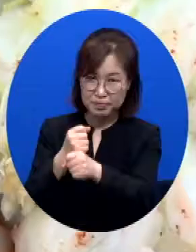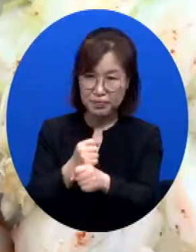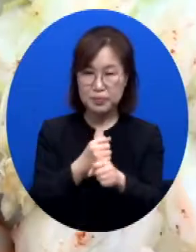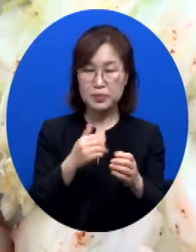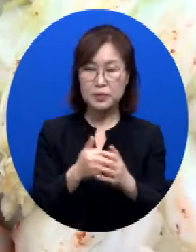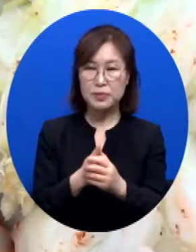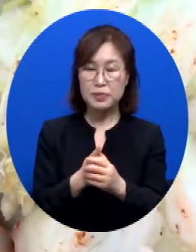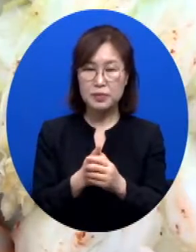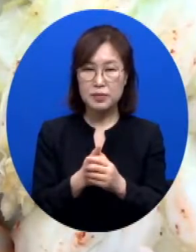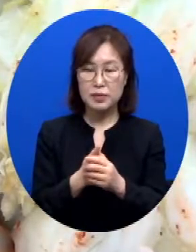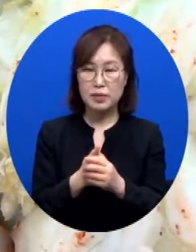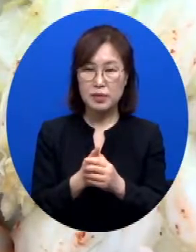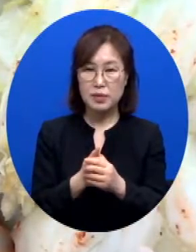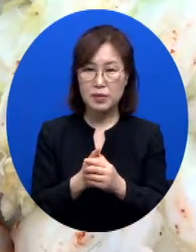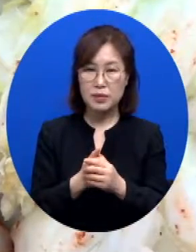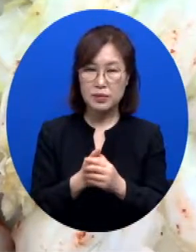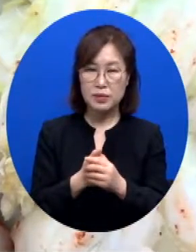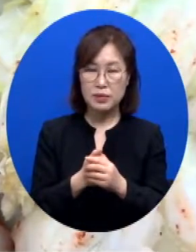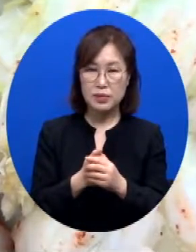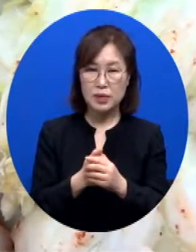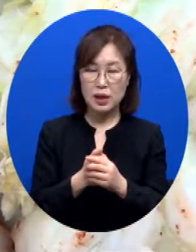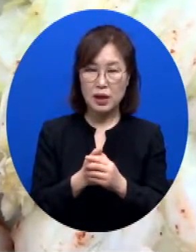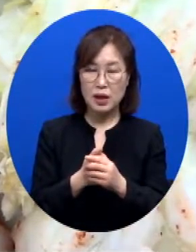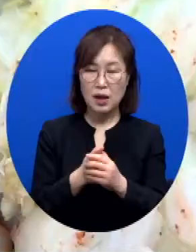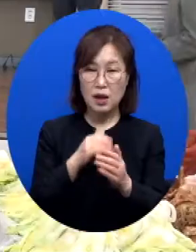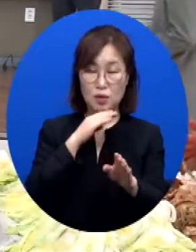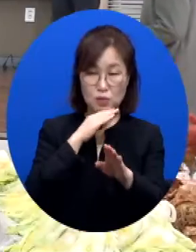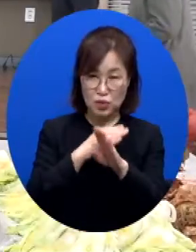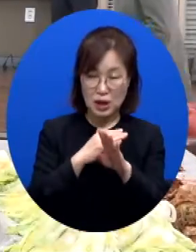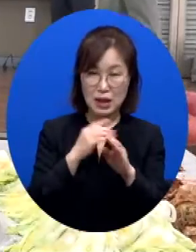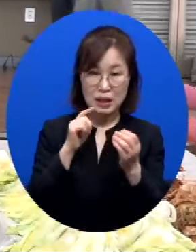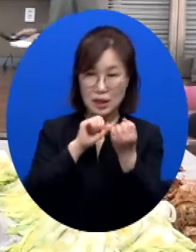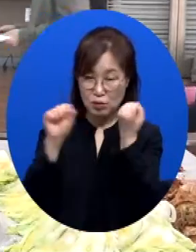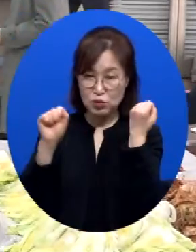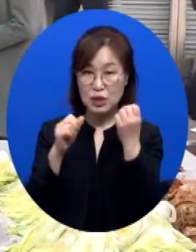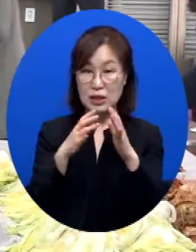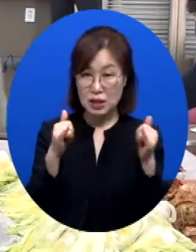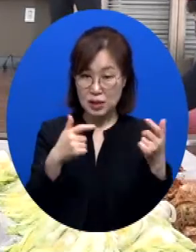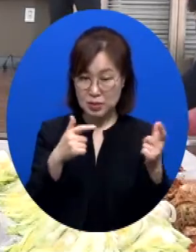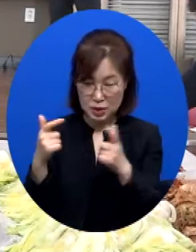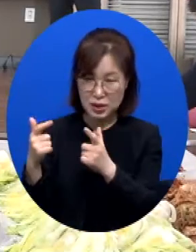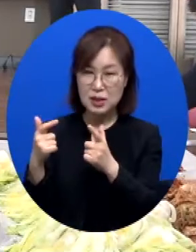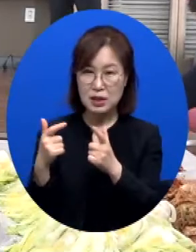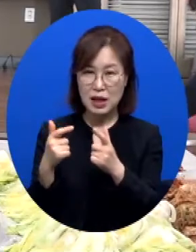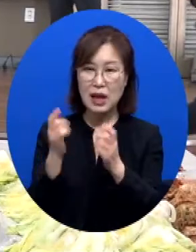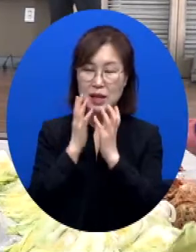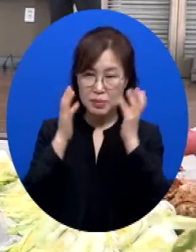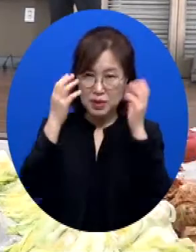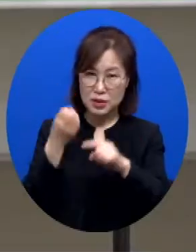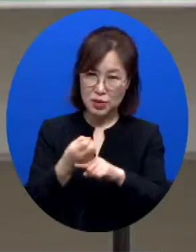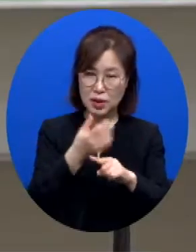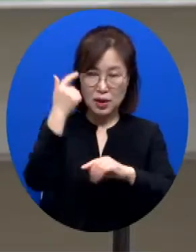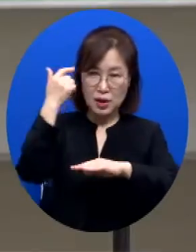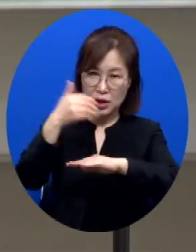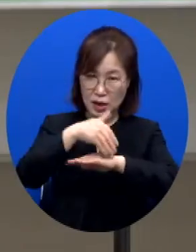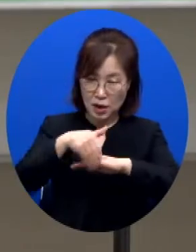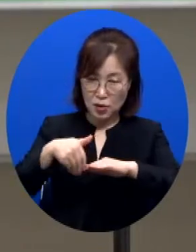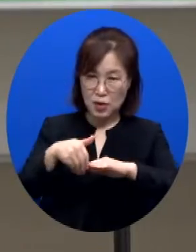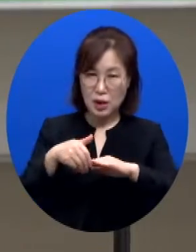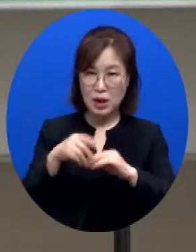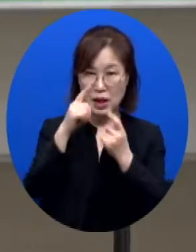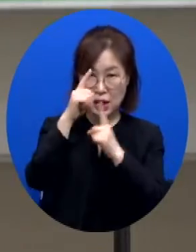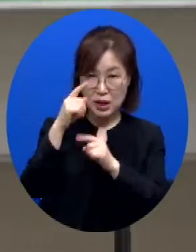기아 성전 장 협 측은 탈북민 가정 첨 가구의 김치를 전달할 예정이라고 밝혔습니다 기하성 이영훈